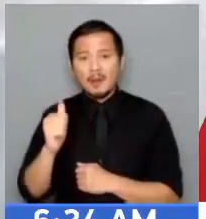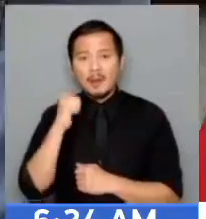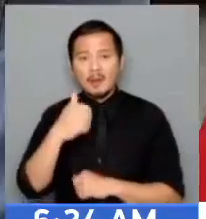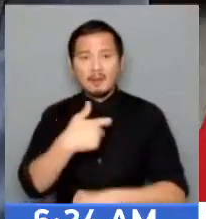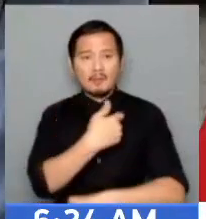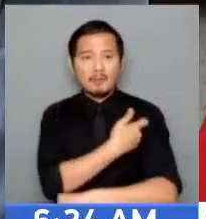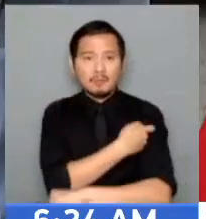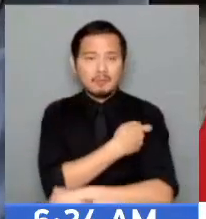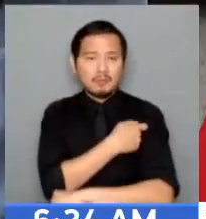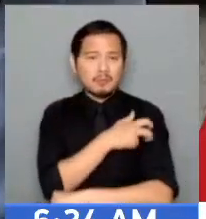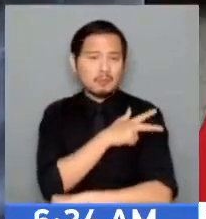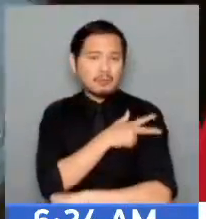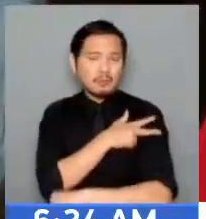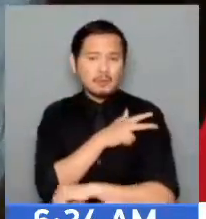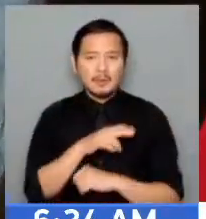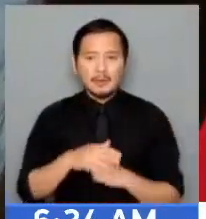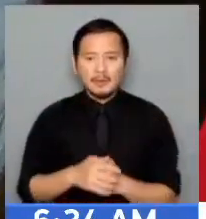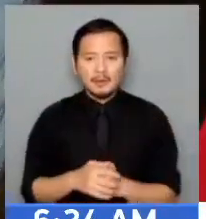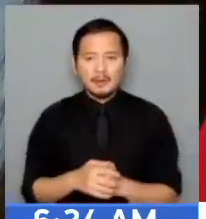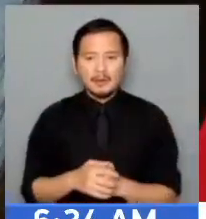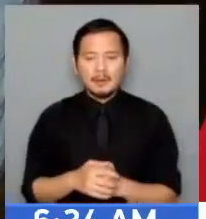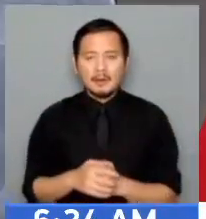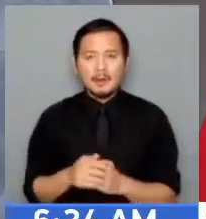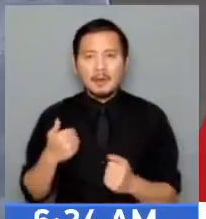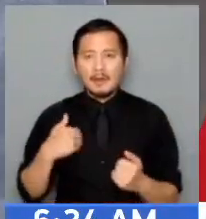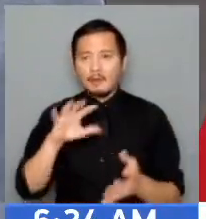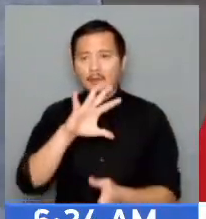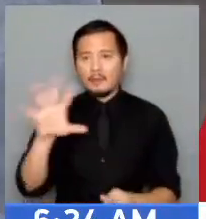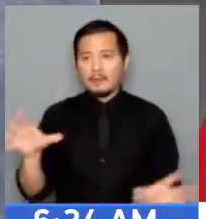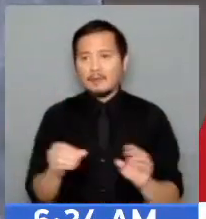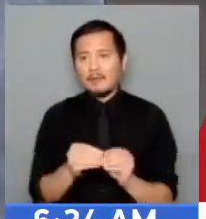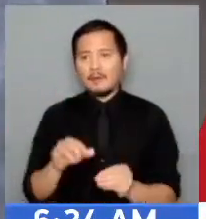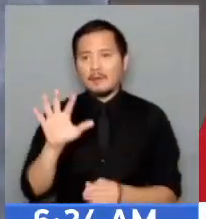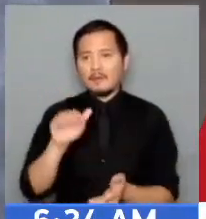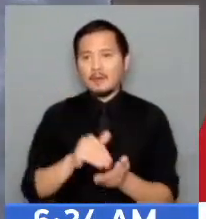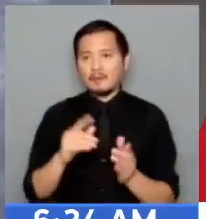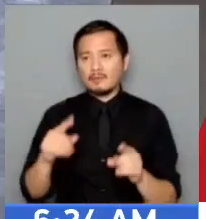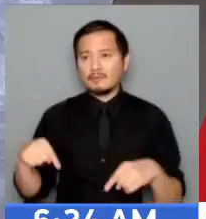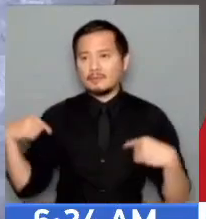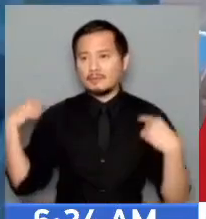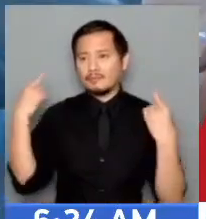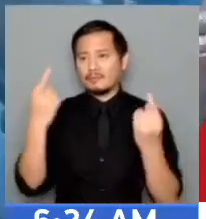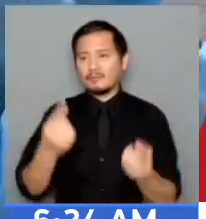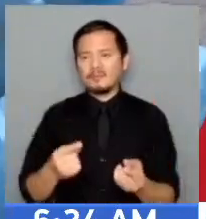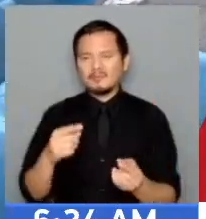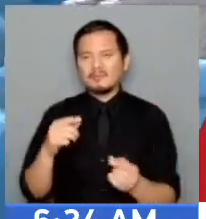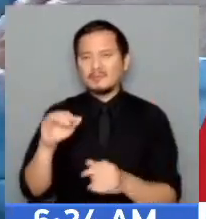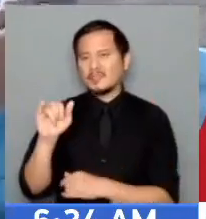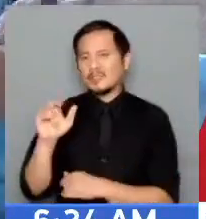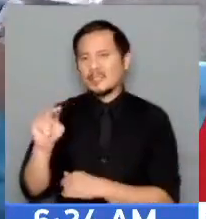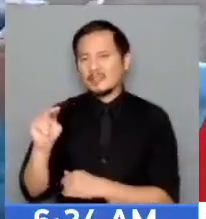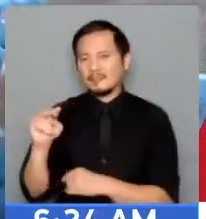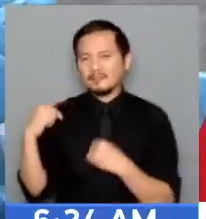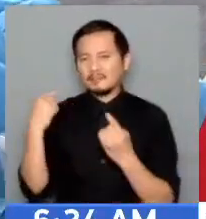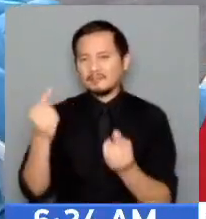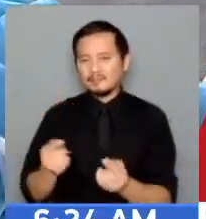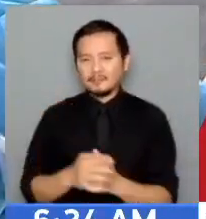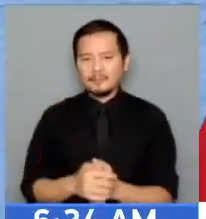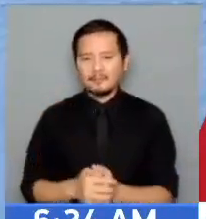27, umabot sa halos 5,000 ang naitalang bagong kaso ng COVID-19 o nasa 710 cases kada